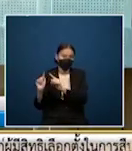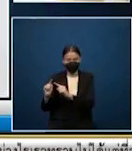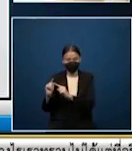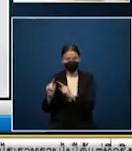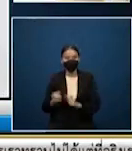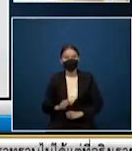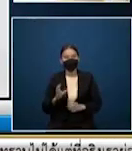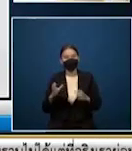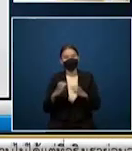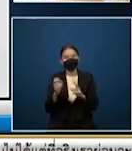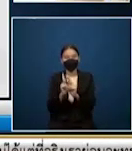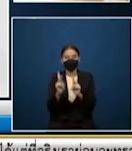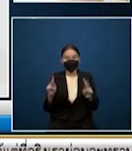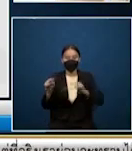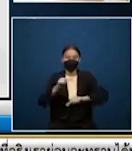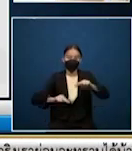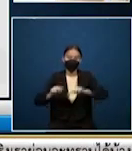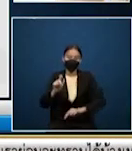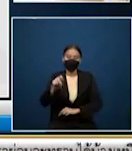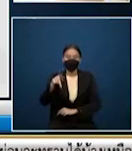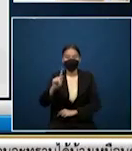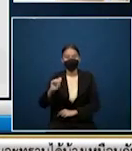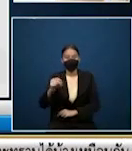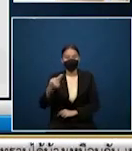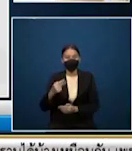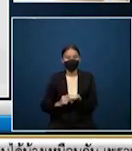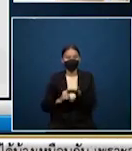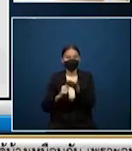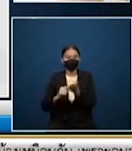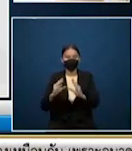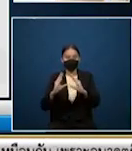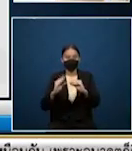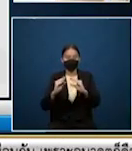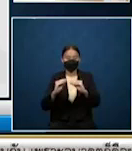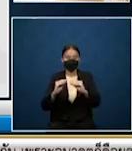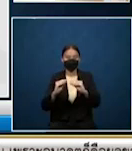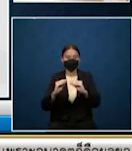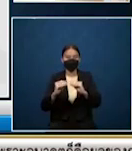เนี่ยแน่นอนครับสวก็จะถูกวิพากษ์วิจารณ์ว่าขัดขวาง